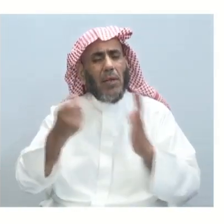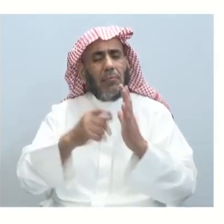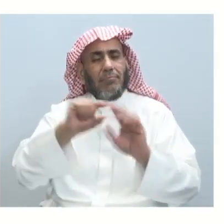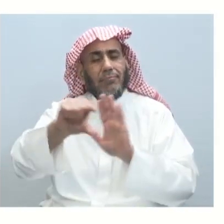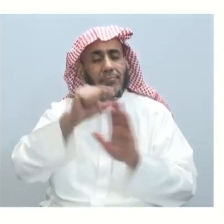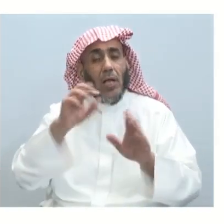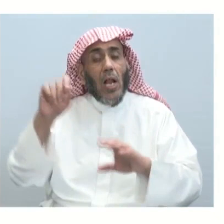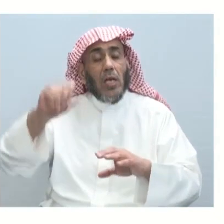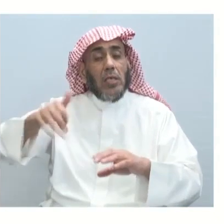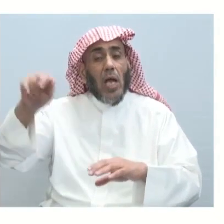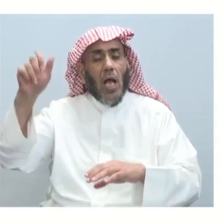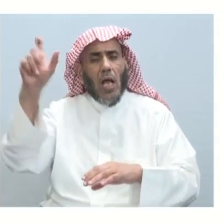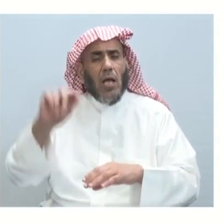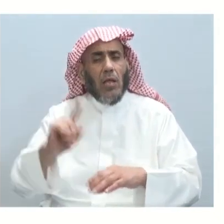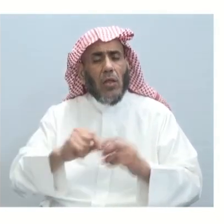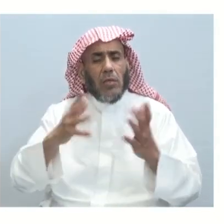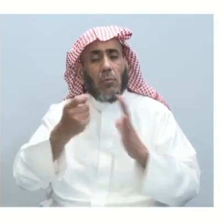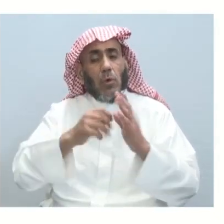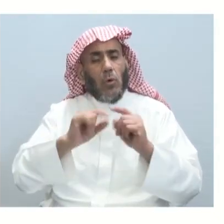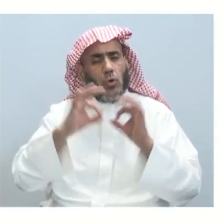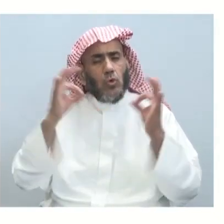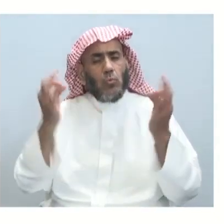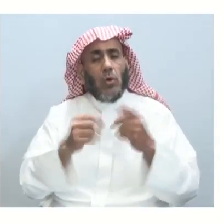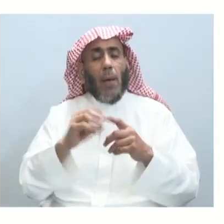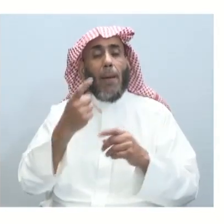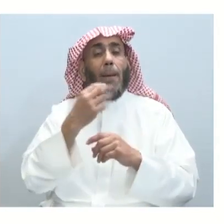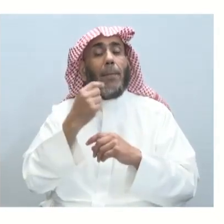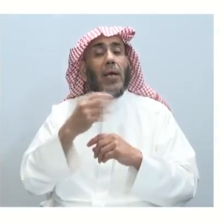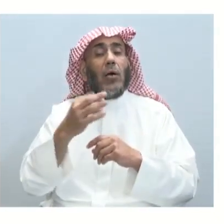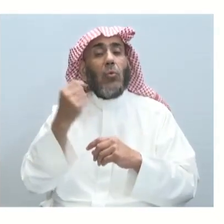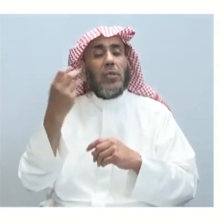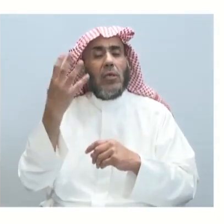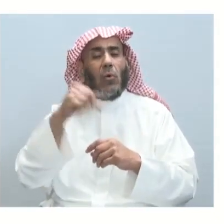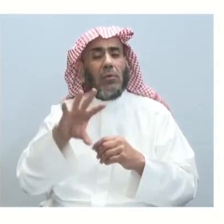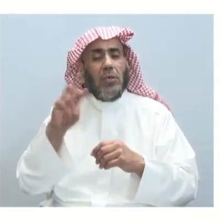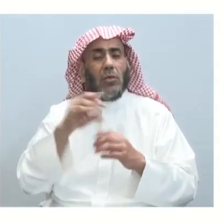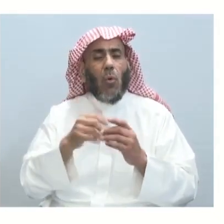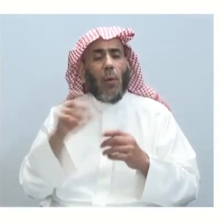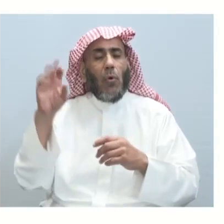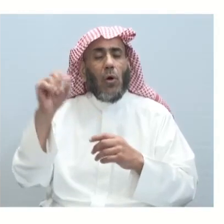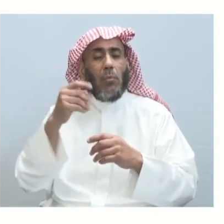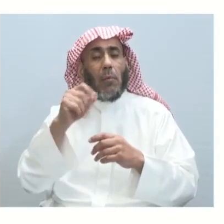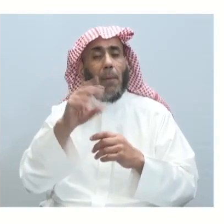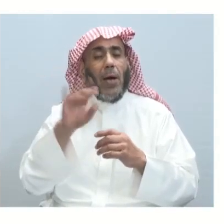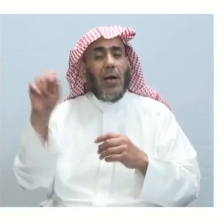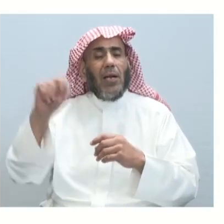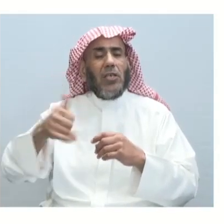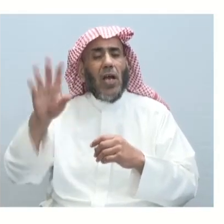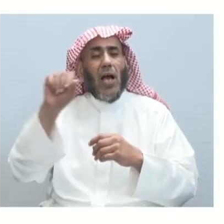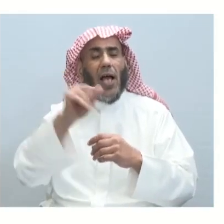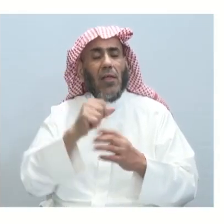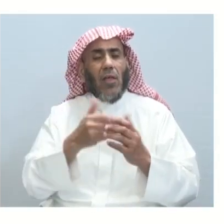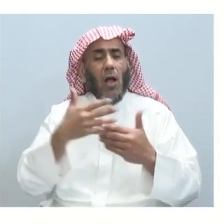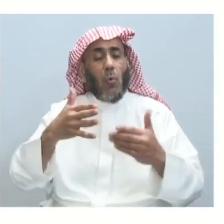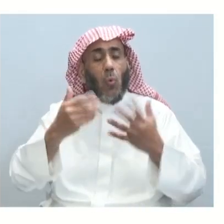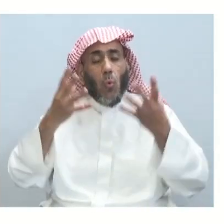اصحاب الكتابه الشموليه هنا وهو طبعا 159 الى 255 وهو عمر بن بحر الملقب بالجاحظ اكب على